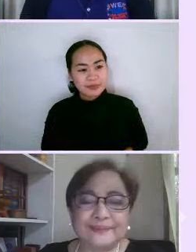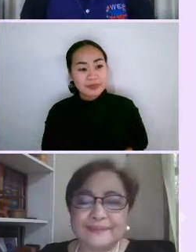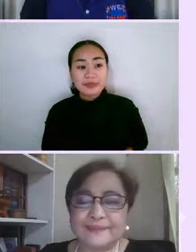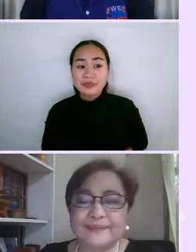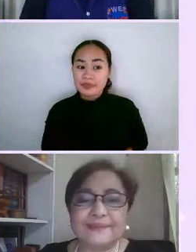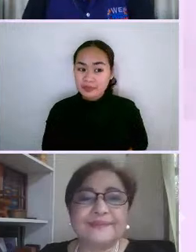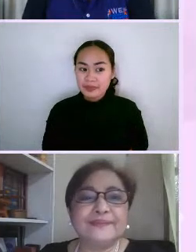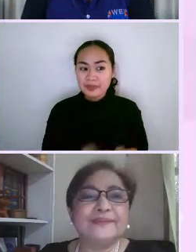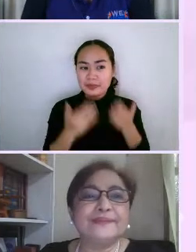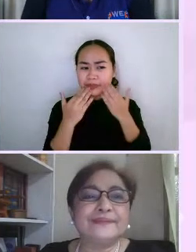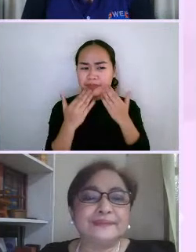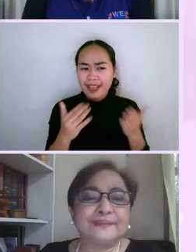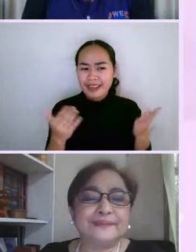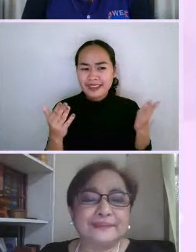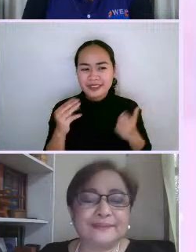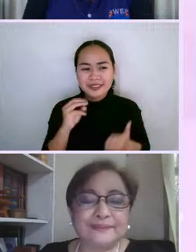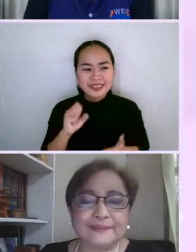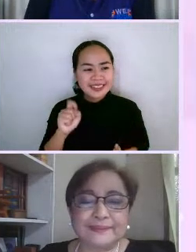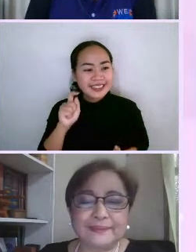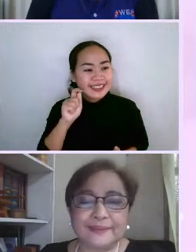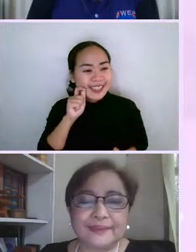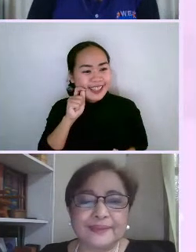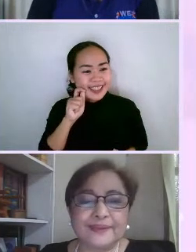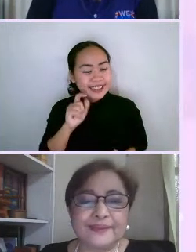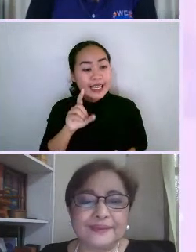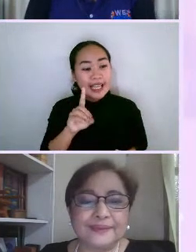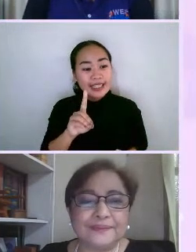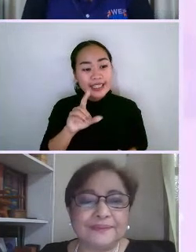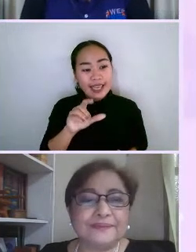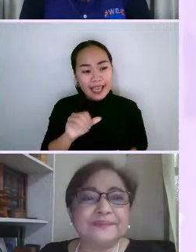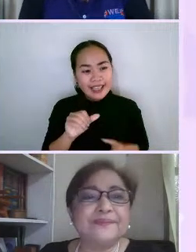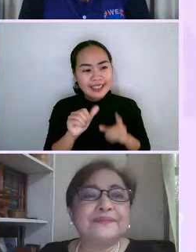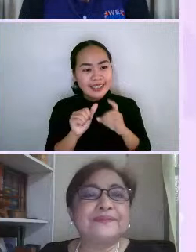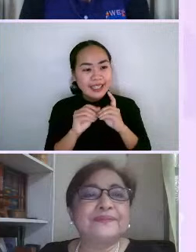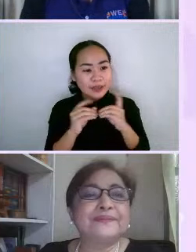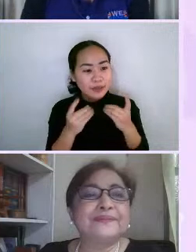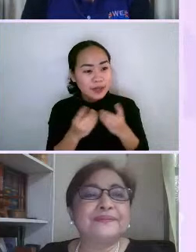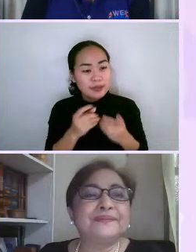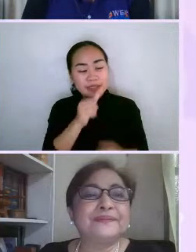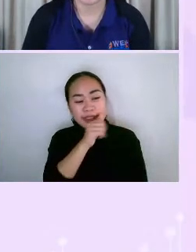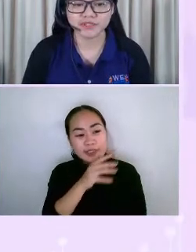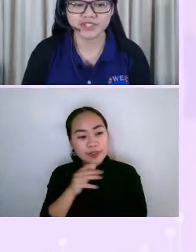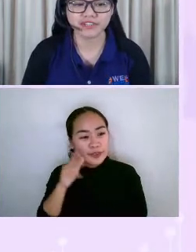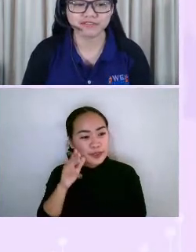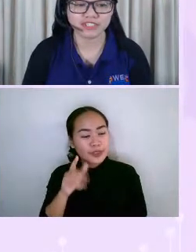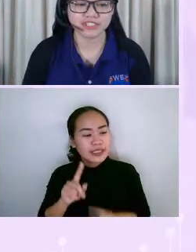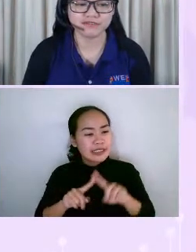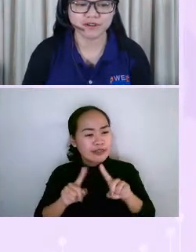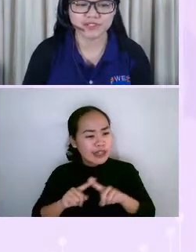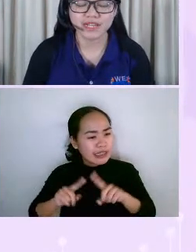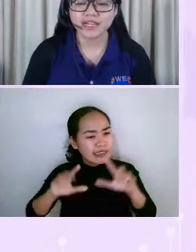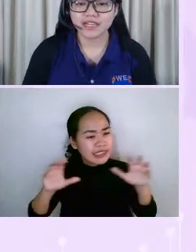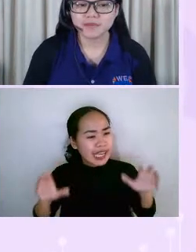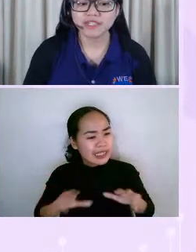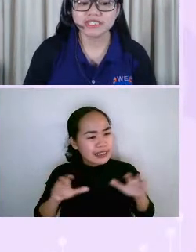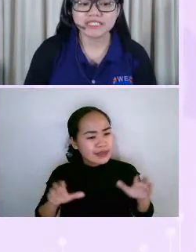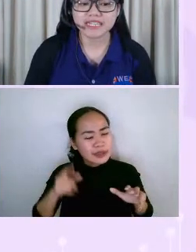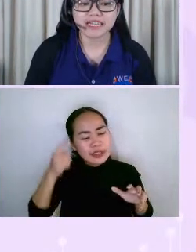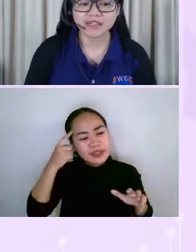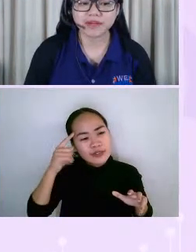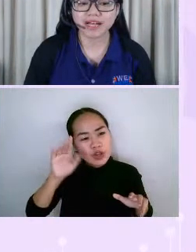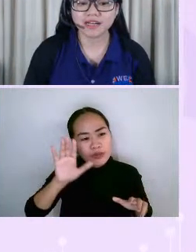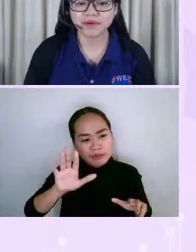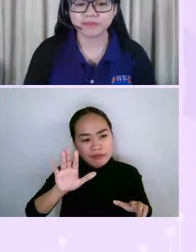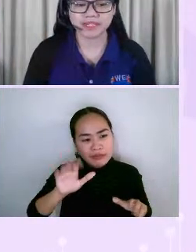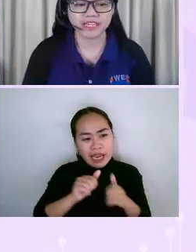Maraming salamat, Ms. Tess, at sa Department of Agriculture sa mga ginagawa niyo pong activities for our farmers and future folk, especially